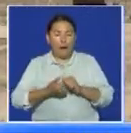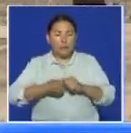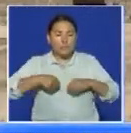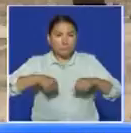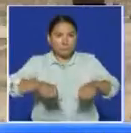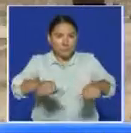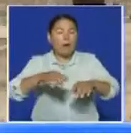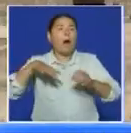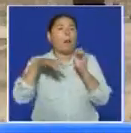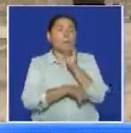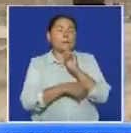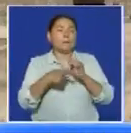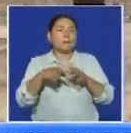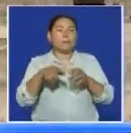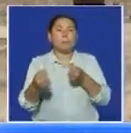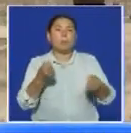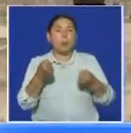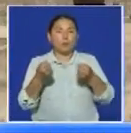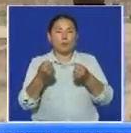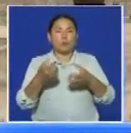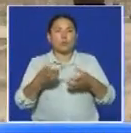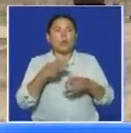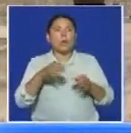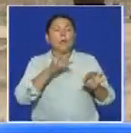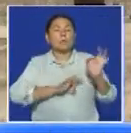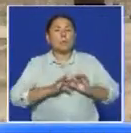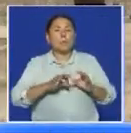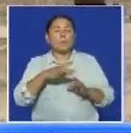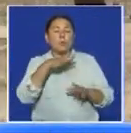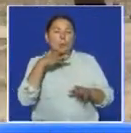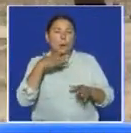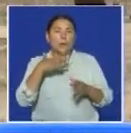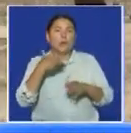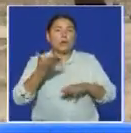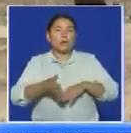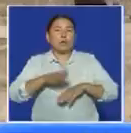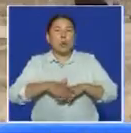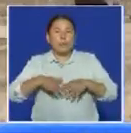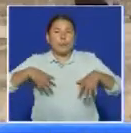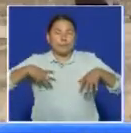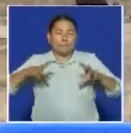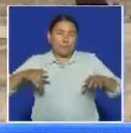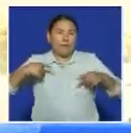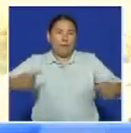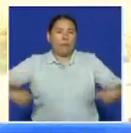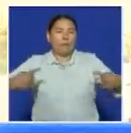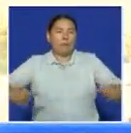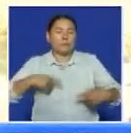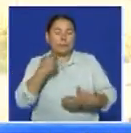выравнивается и трамбование. Основание должно быть прочным и схваченным. Используем многотонные катки. В следующем году перейдем на другие улицы.